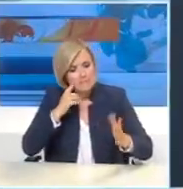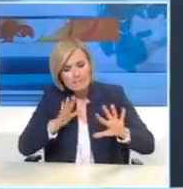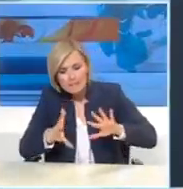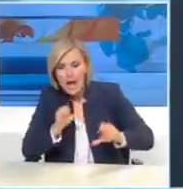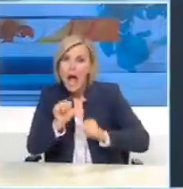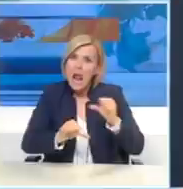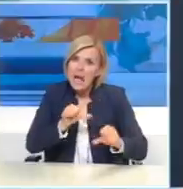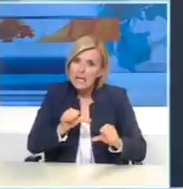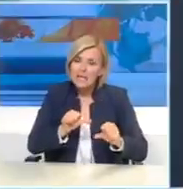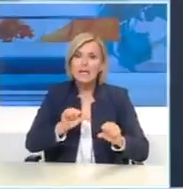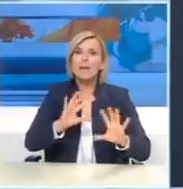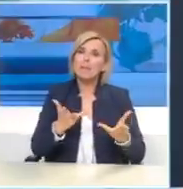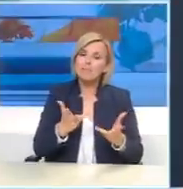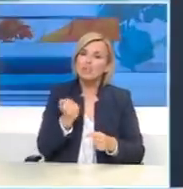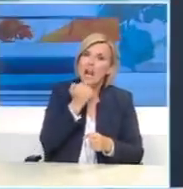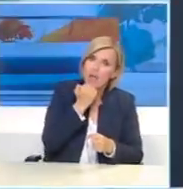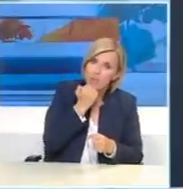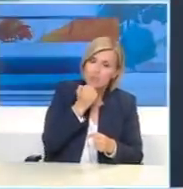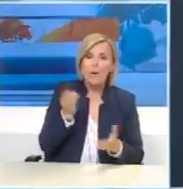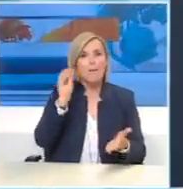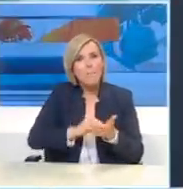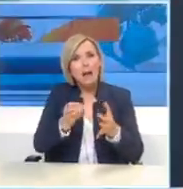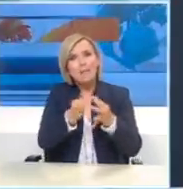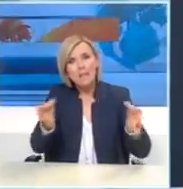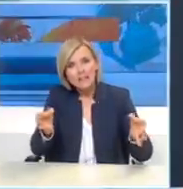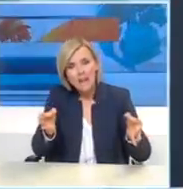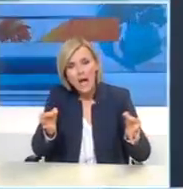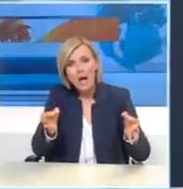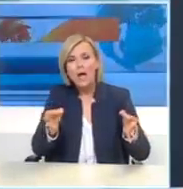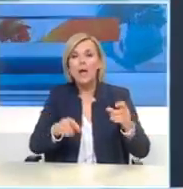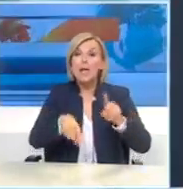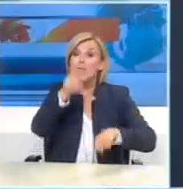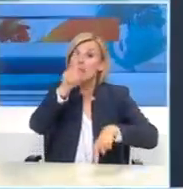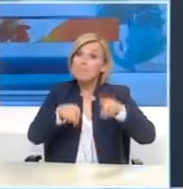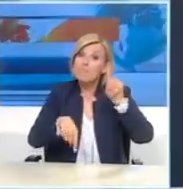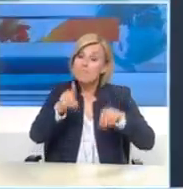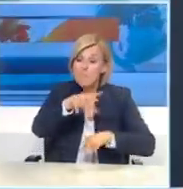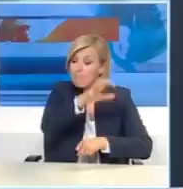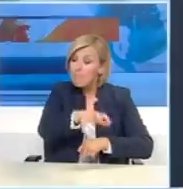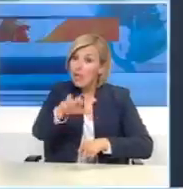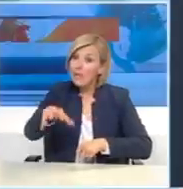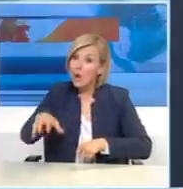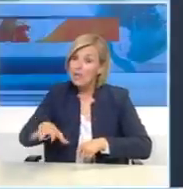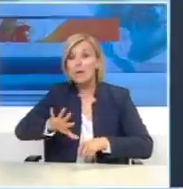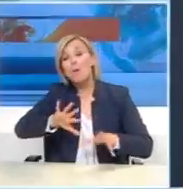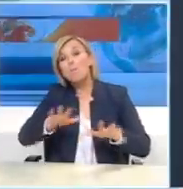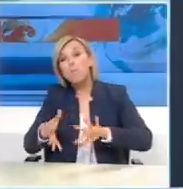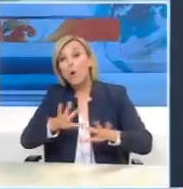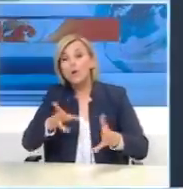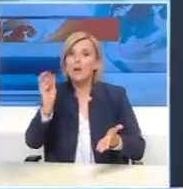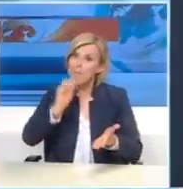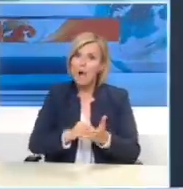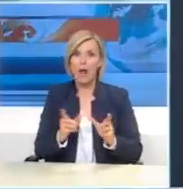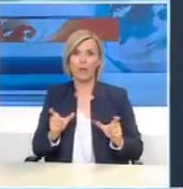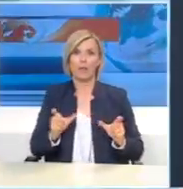χρειάζεται μέτρα που θα αρθούν σε δεύτερη φάση να τα ξαναπάρουμε. Κάποιες περιοχές μπορεί να ξαναμπούν σε καραντίνα. Η εκτίμηση και αξιολόγηση της